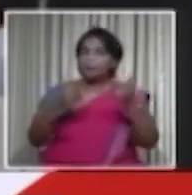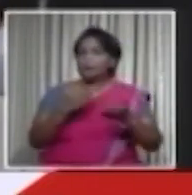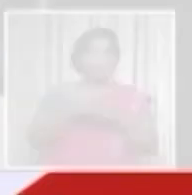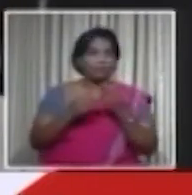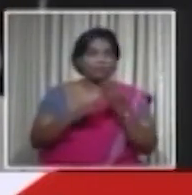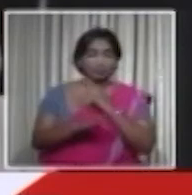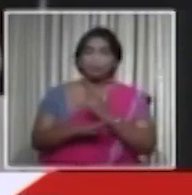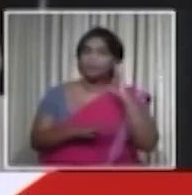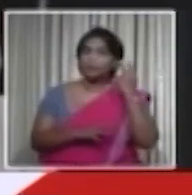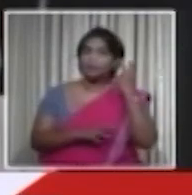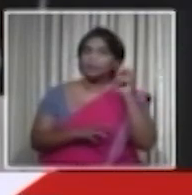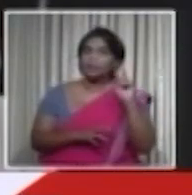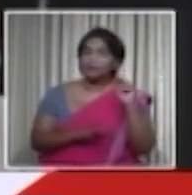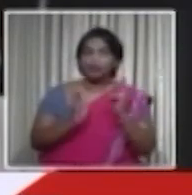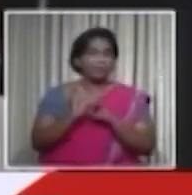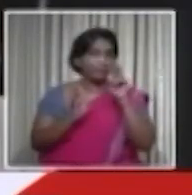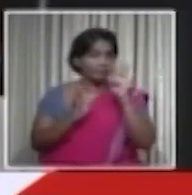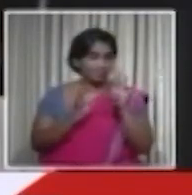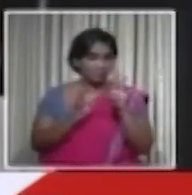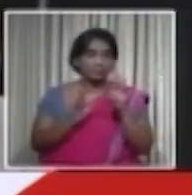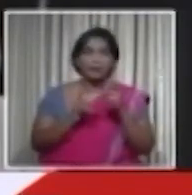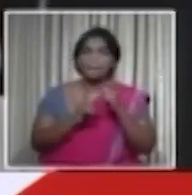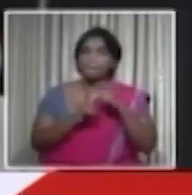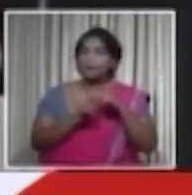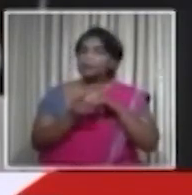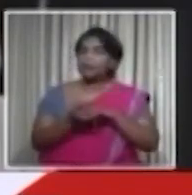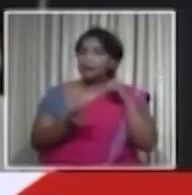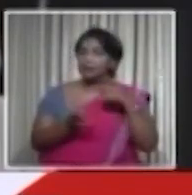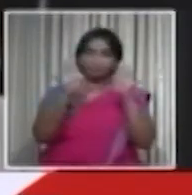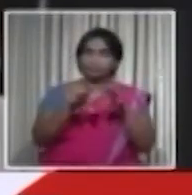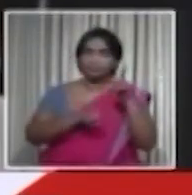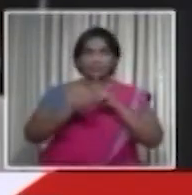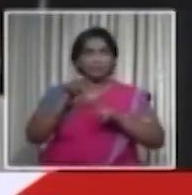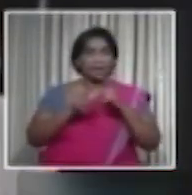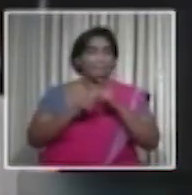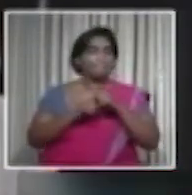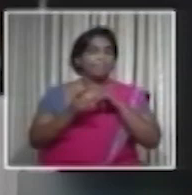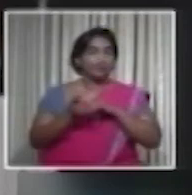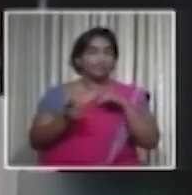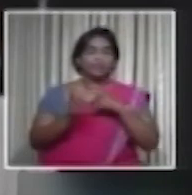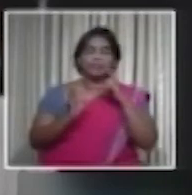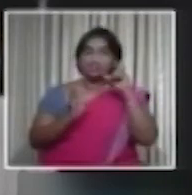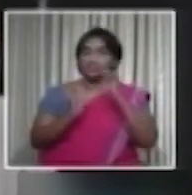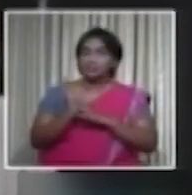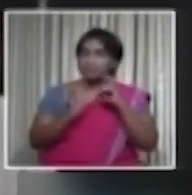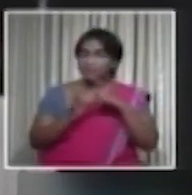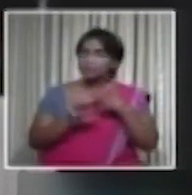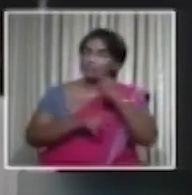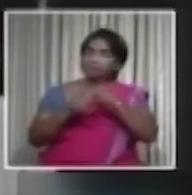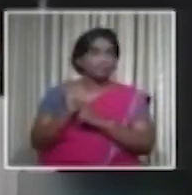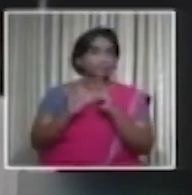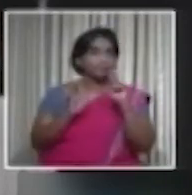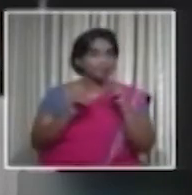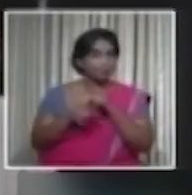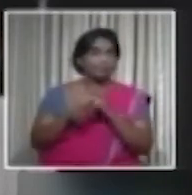ගන්න බැරුව ගියා. 2020 නොවැම්බර් 24 වෙනිදා ප්‍රාදේශීය ලේකම් කාර්යාලයේ රැස්වීමක් තිබ්බා. ඒ ප්‍රාදේශ සභා නගර සභා සියලු දෙනාම ඒකමතිකව තීන්දුව